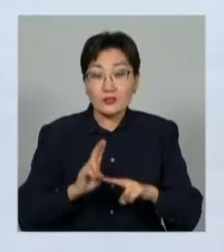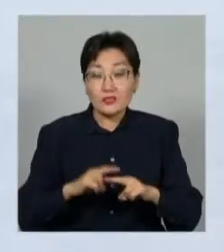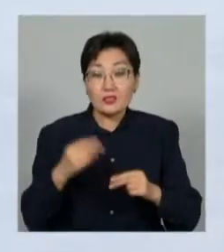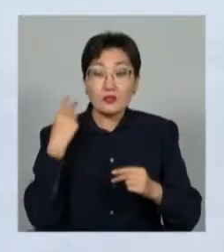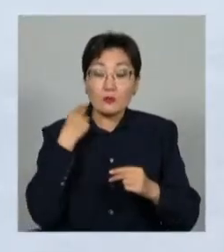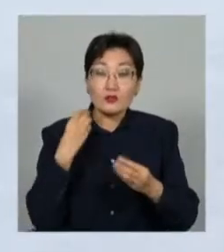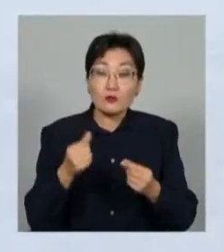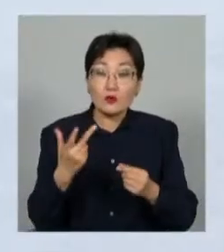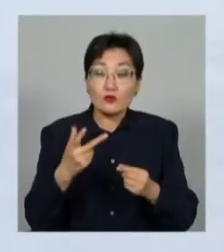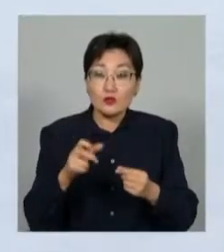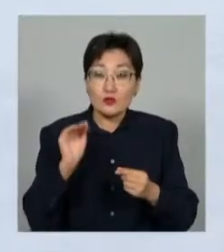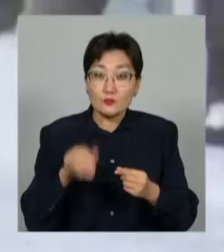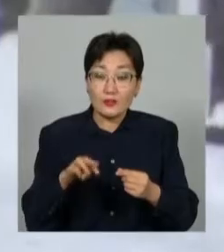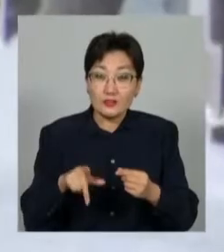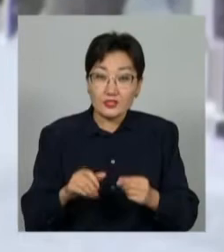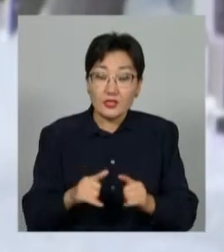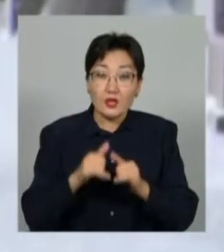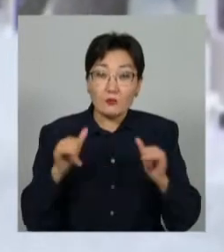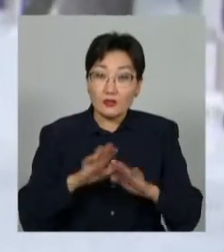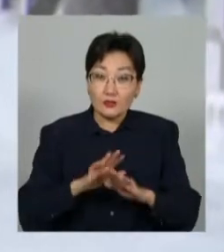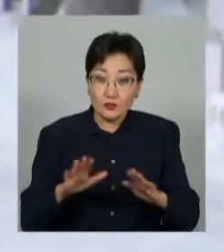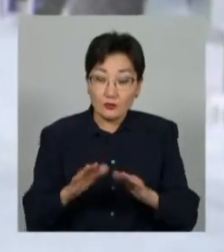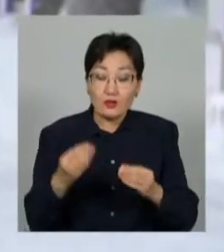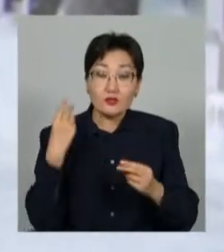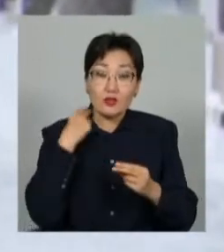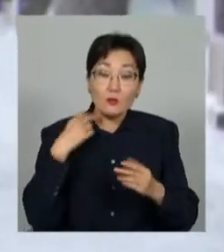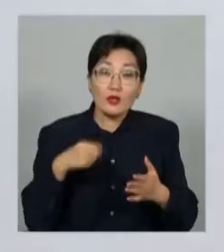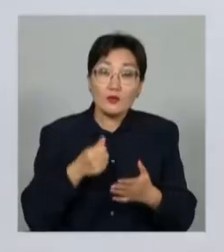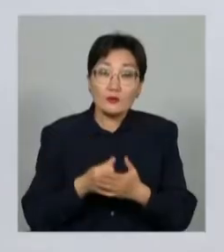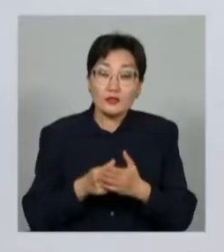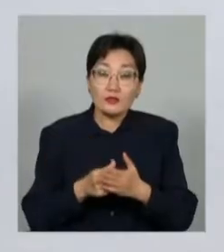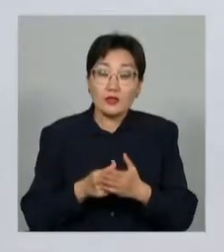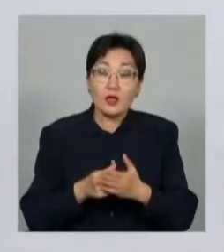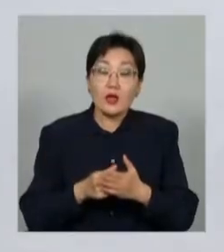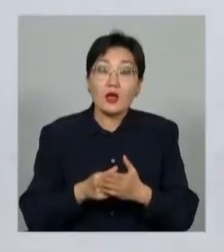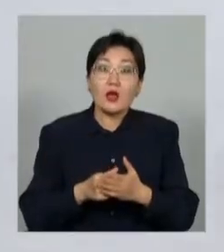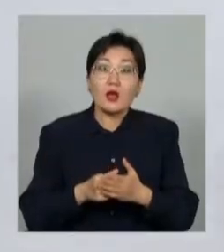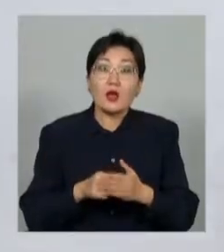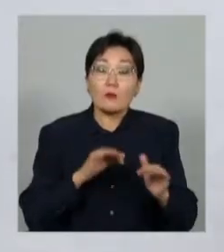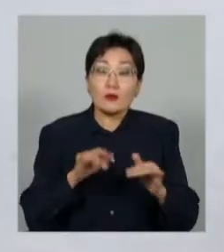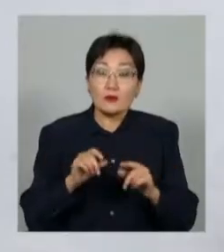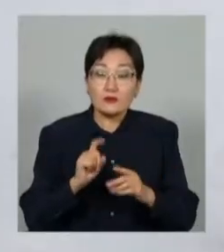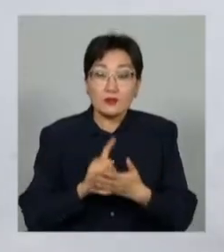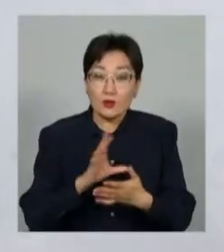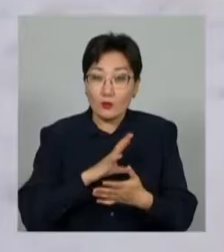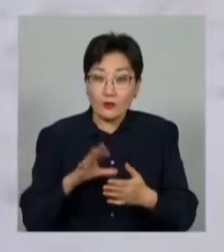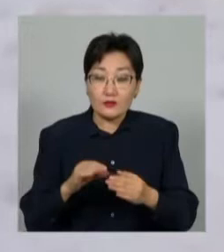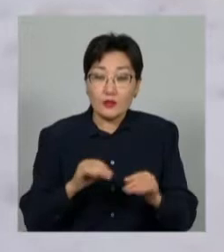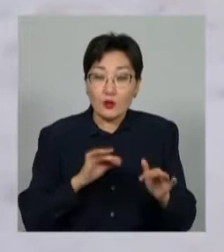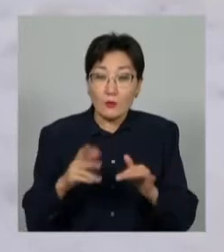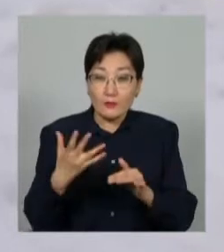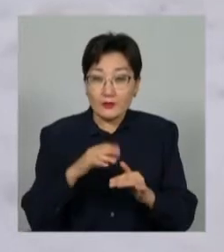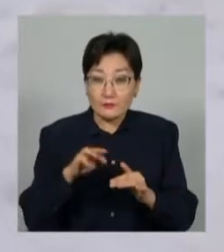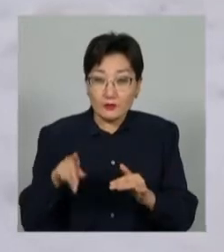қарыз сомасы 300 мың теңгеден аспауы және оның қарызды өтейтін мүлкі болмауы керек. Одан бөлек сот банкроттығы рәсімі 5